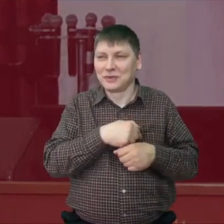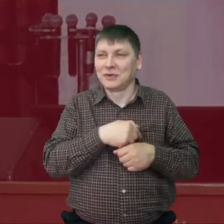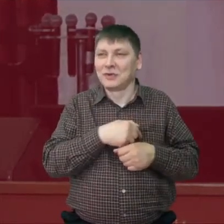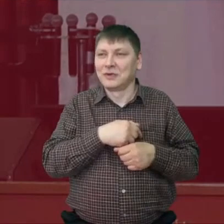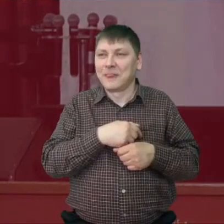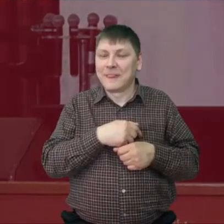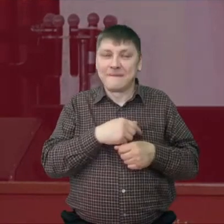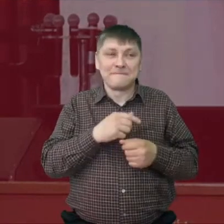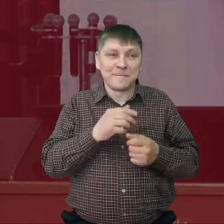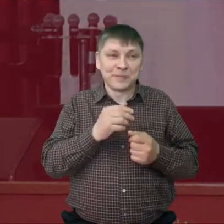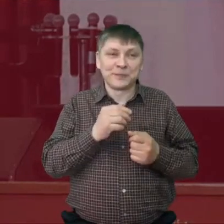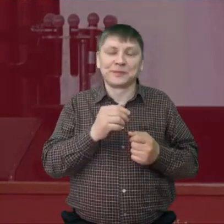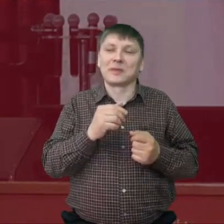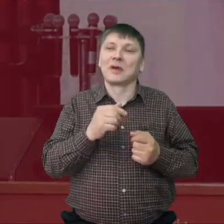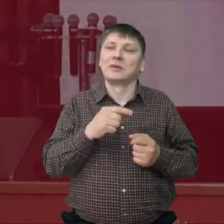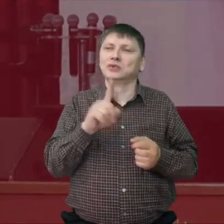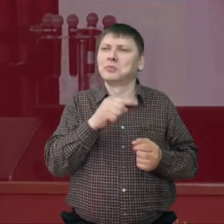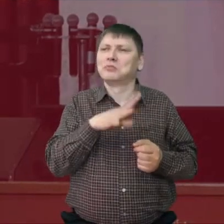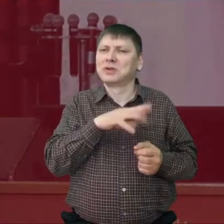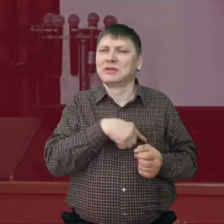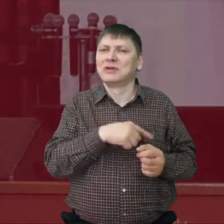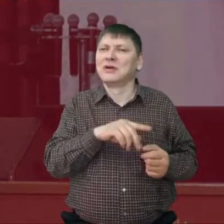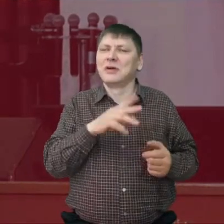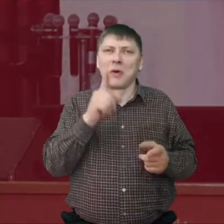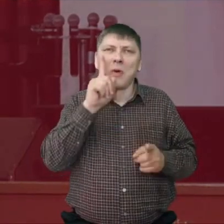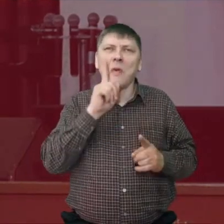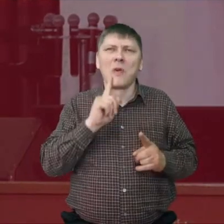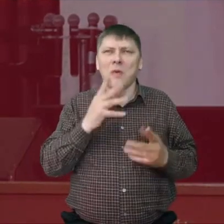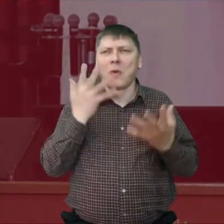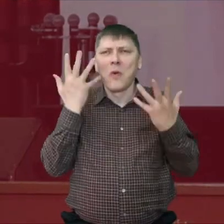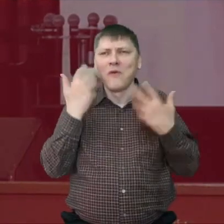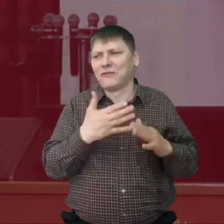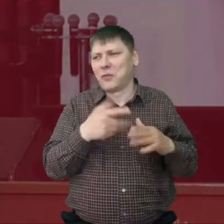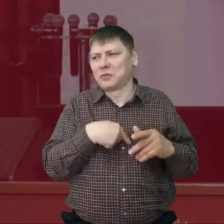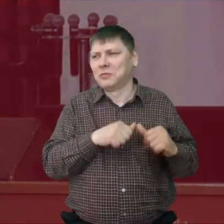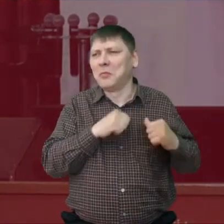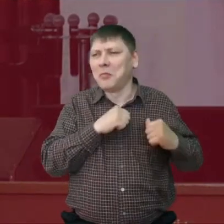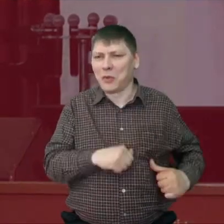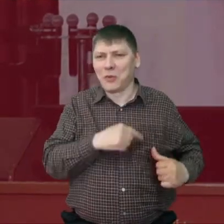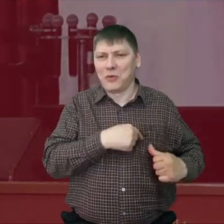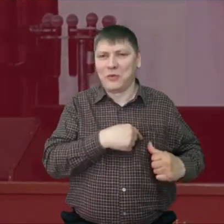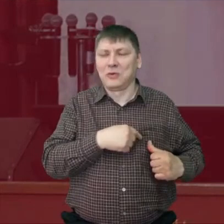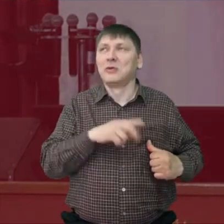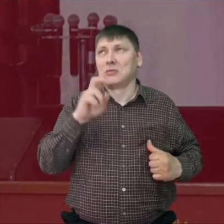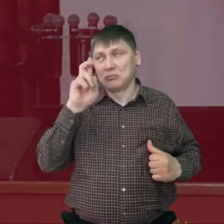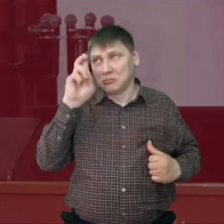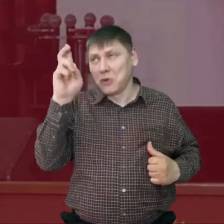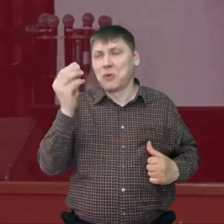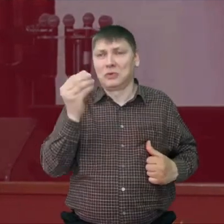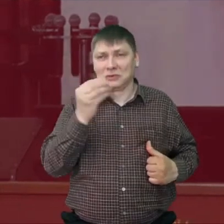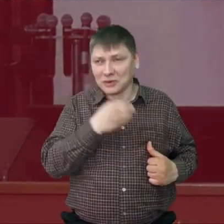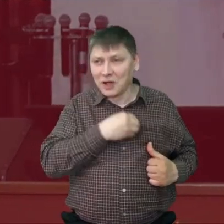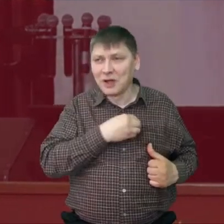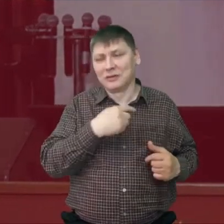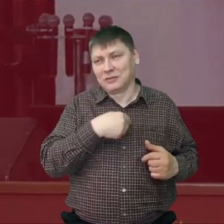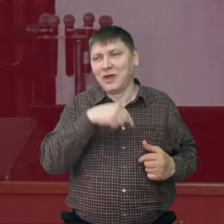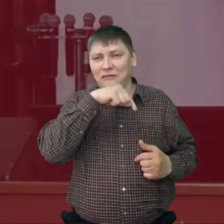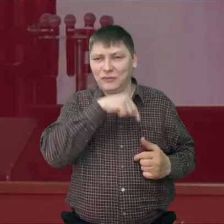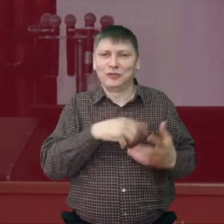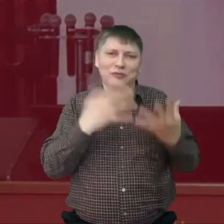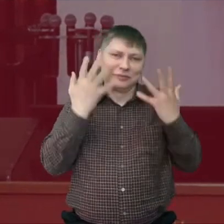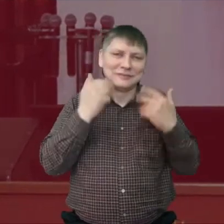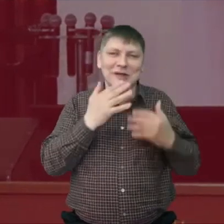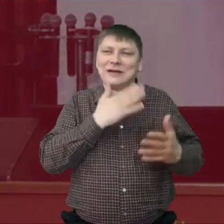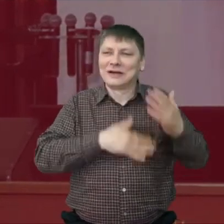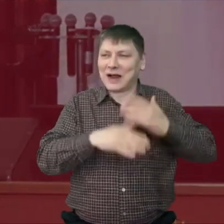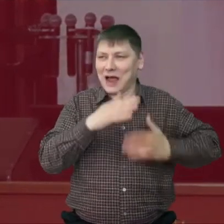вот этого внутреннего чувства мира, комфорта, покоя, который исходит от того, что мы пребываем в общении с Господом, от того,